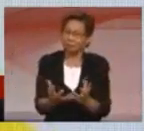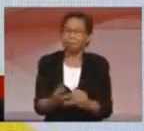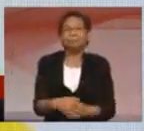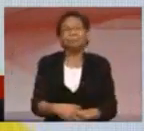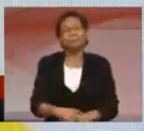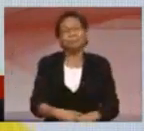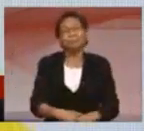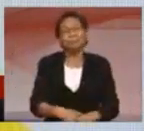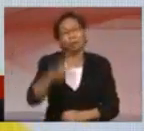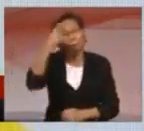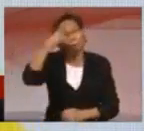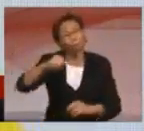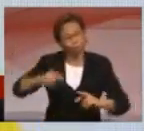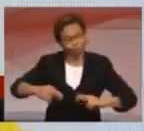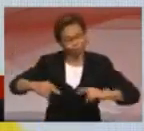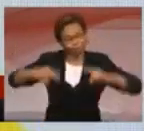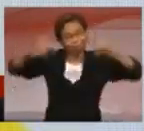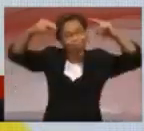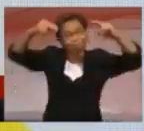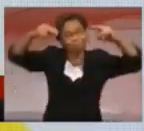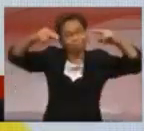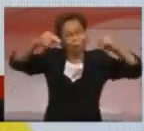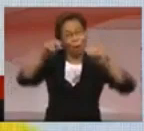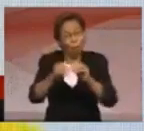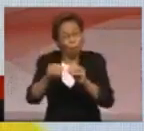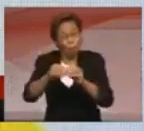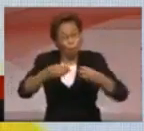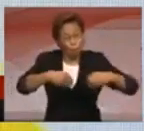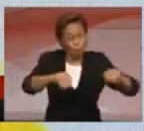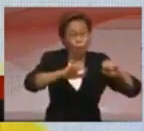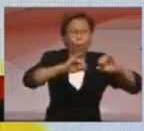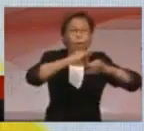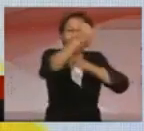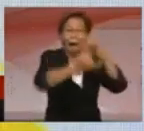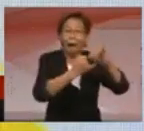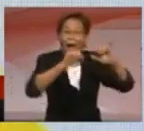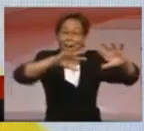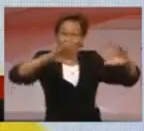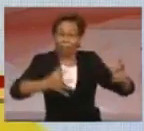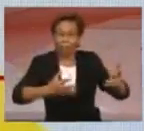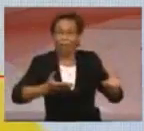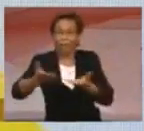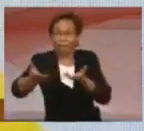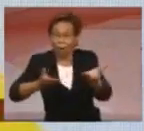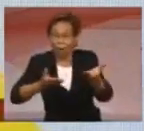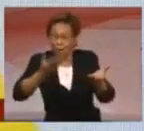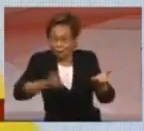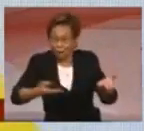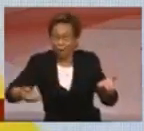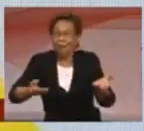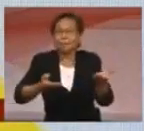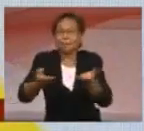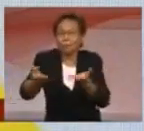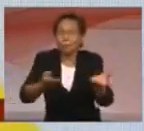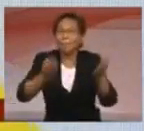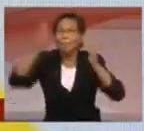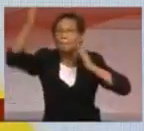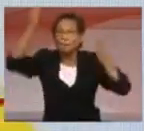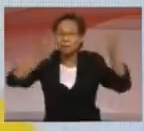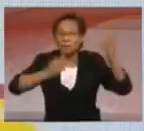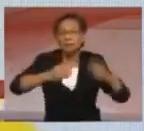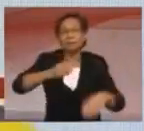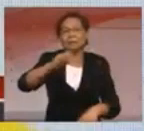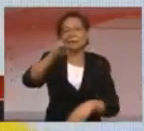untuk mempertingkatkan pemasaran antarabangsa, produk dan perkhidmatan keluaran syarikat Malaysia,